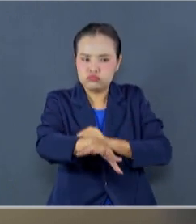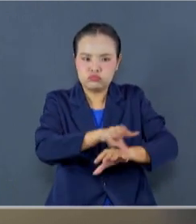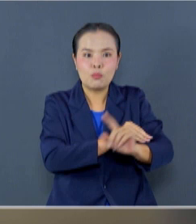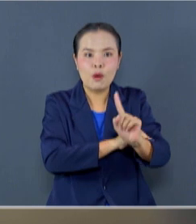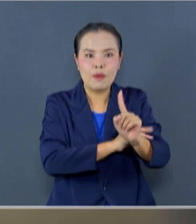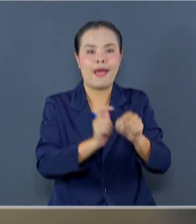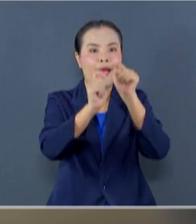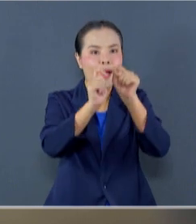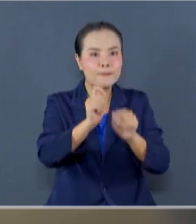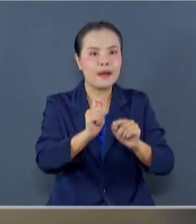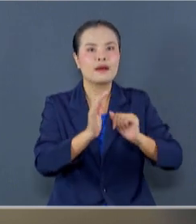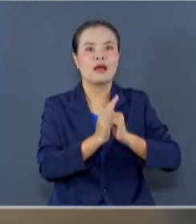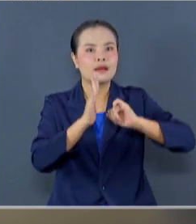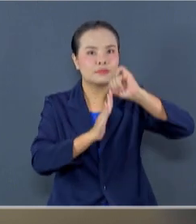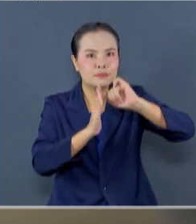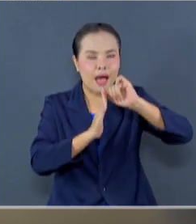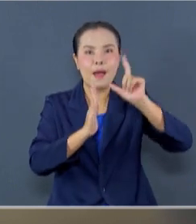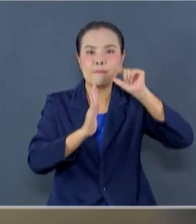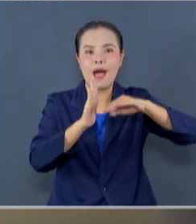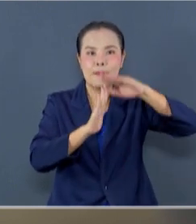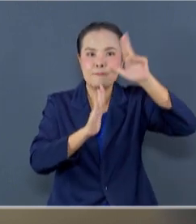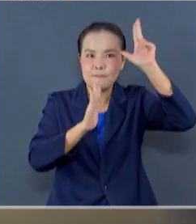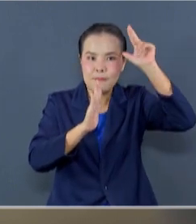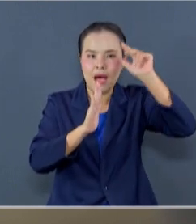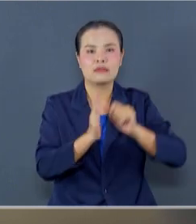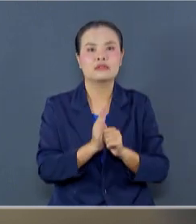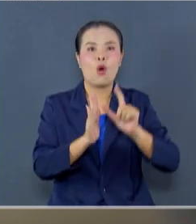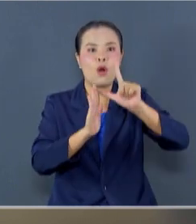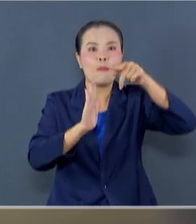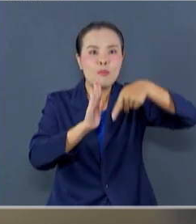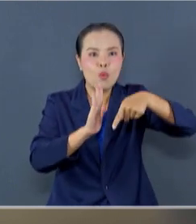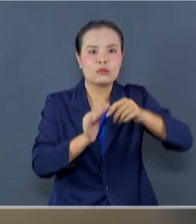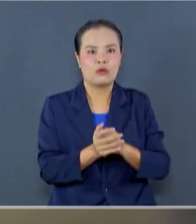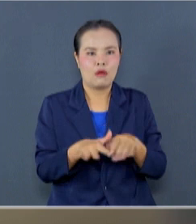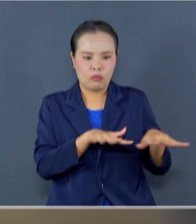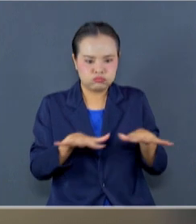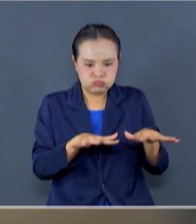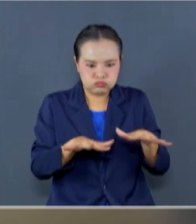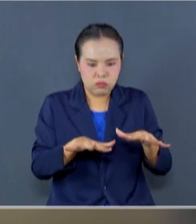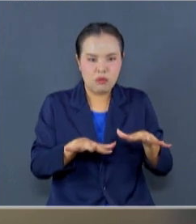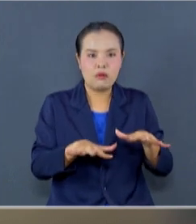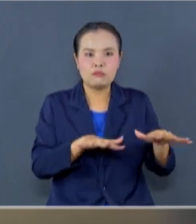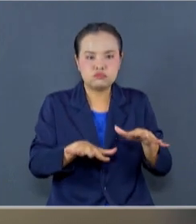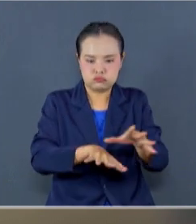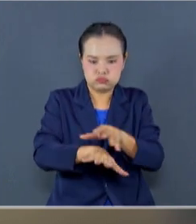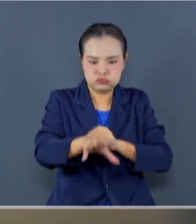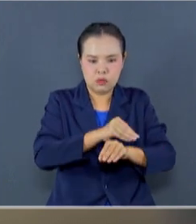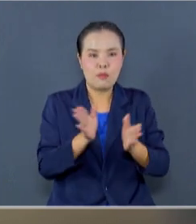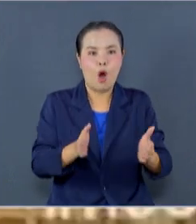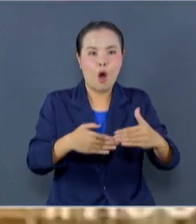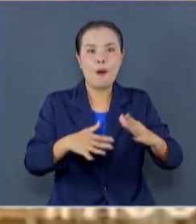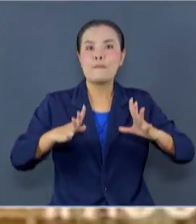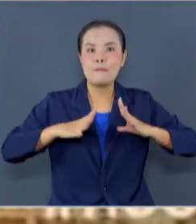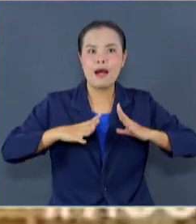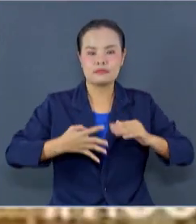ลยทั้งเชียงใหม่แม่ฮ่องสอนลำปางลำพูนมันสัมผัสถึงแผ่นดินไหวที่เกิดขึ้นได้ฮะอย่างเช่นห้องพักในตึกชั้น4